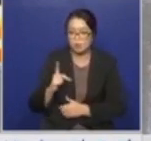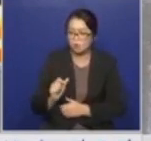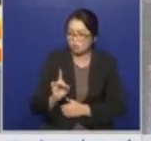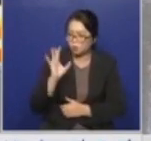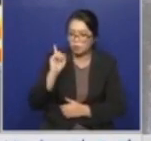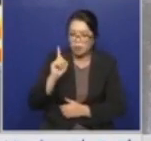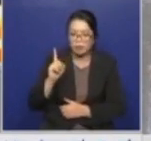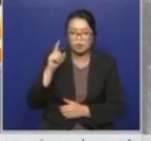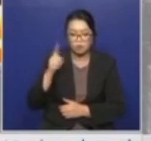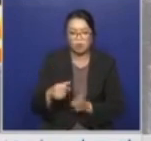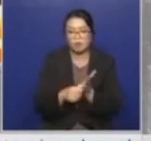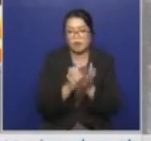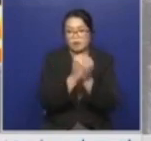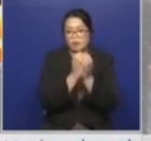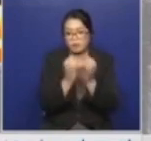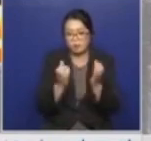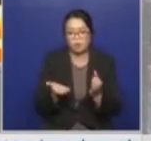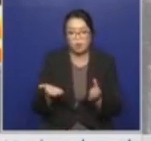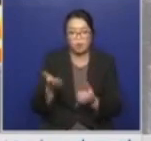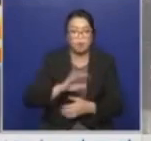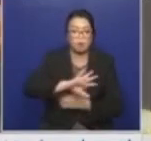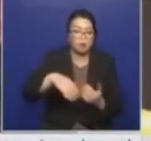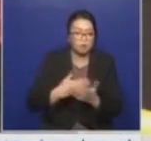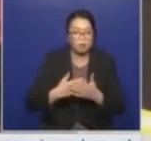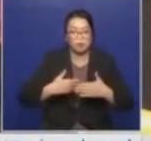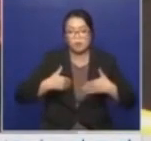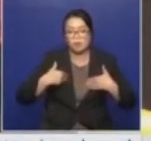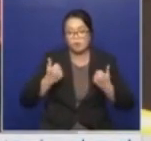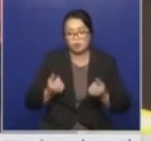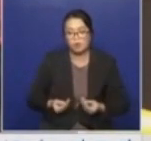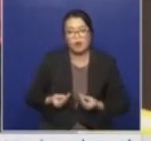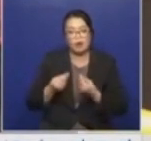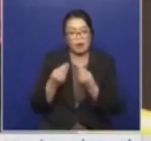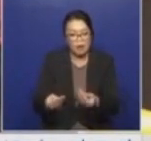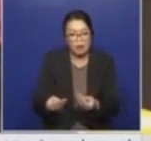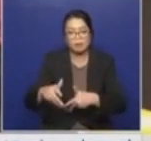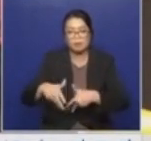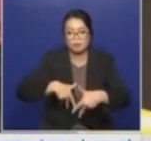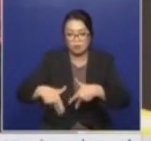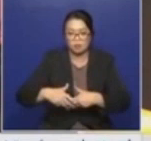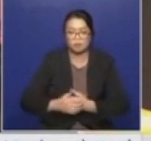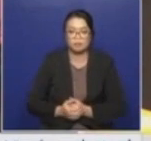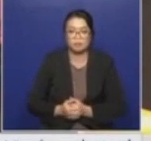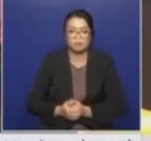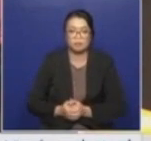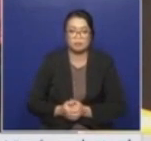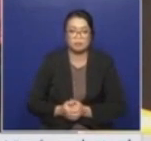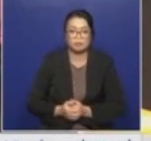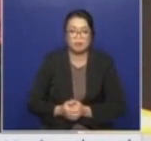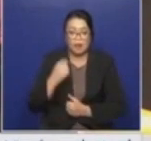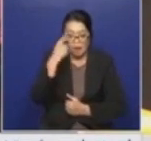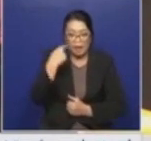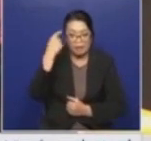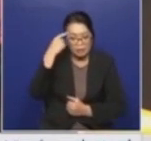ผมเชื่ออย่างนั้นครับท่านขอให้ความสุขจงบังเกิดมีกับบรรดาคน